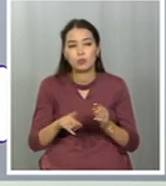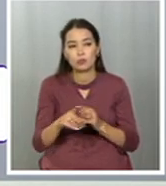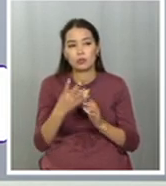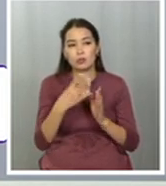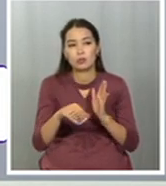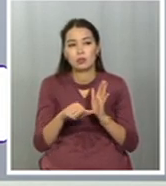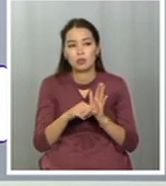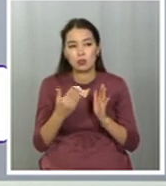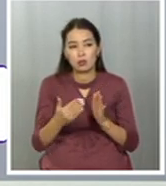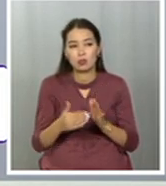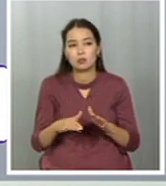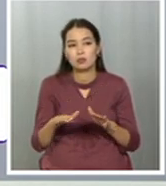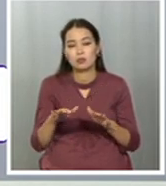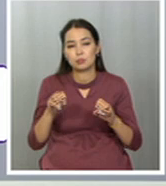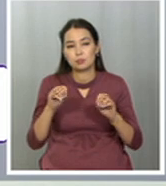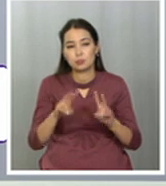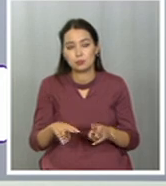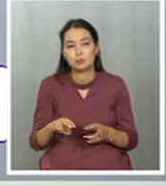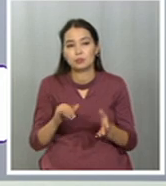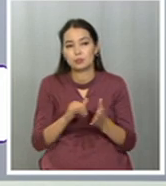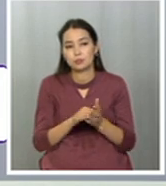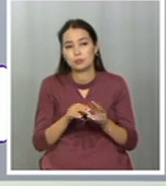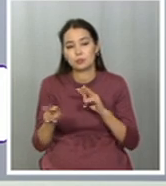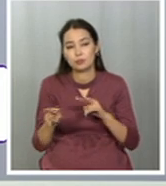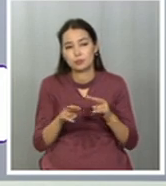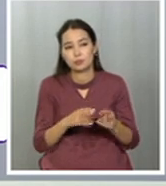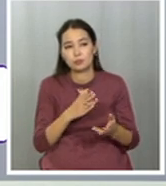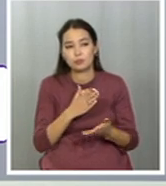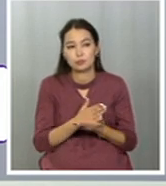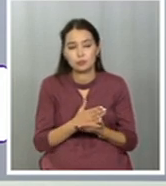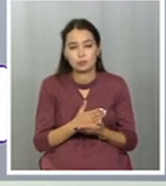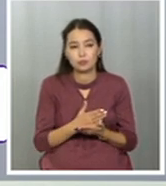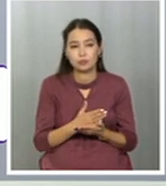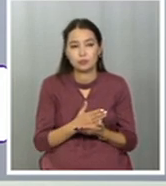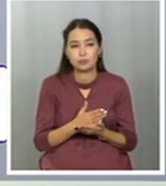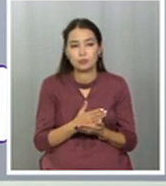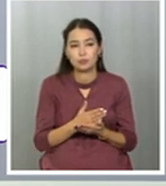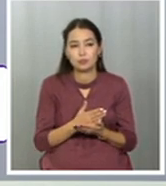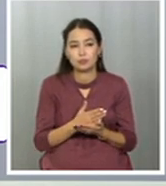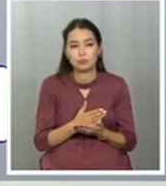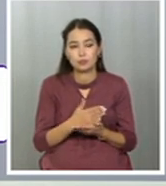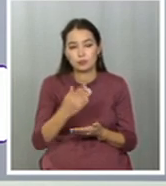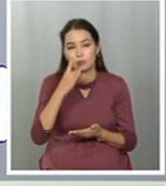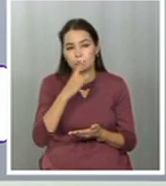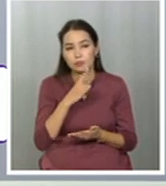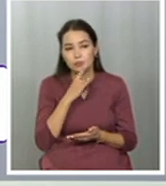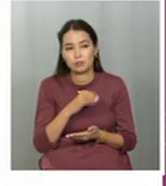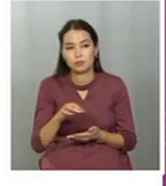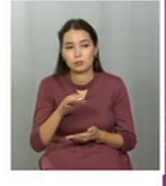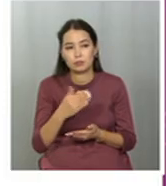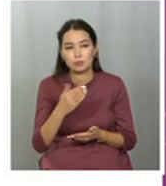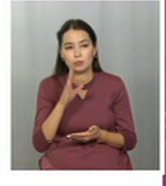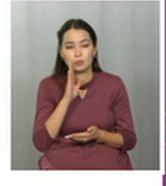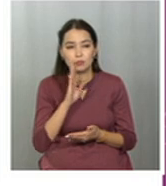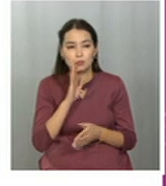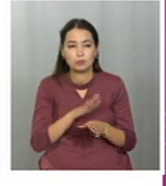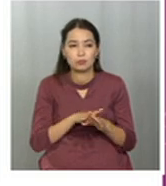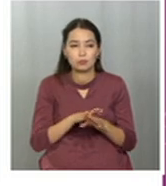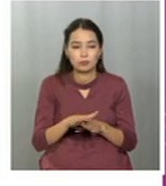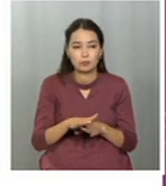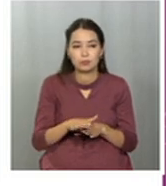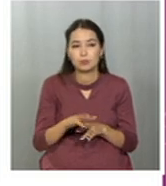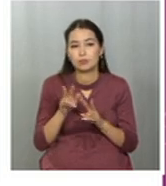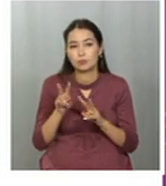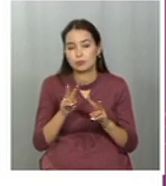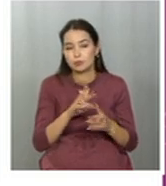яғни 800-ге жуық өзенде небәрі 46 бекеттің болуы ол Қазақстан аумағында су ресурстарын толықтай мониторинг